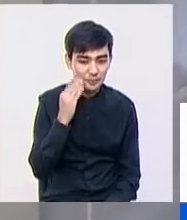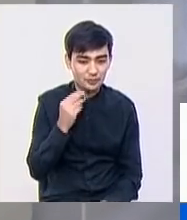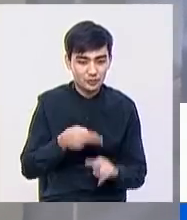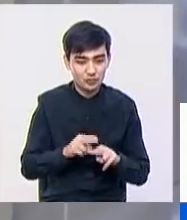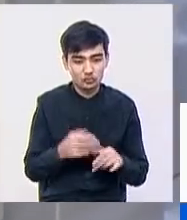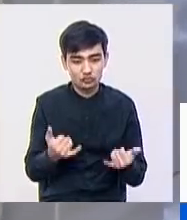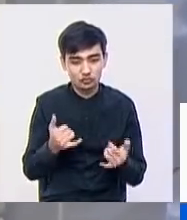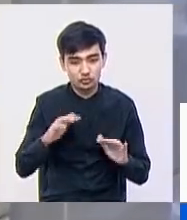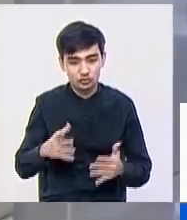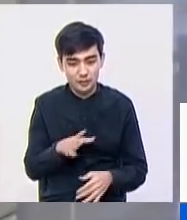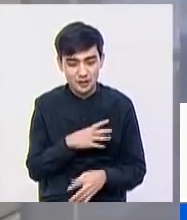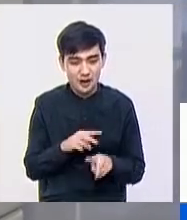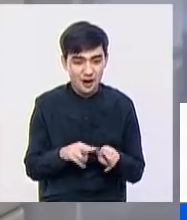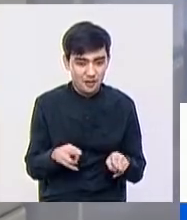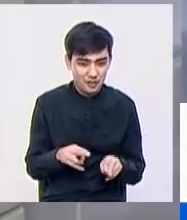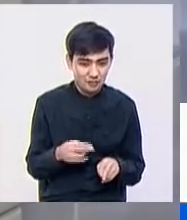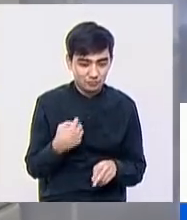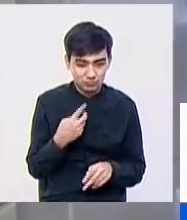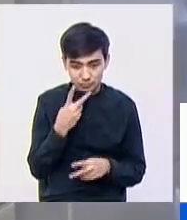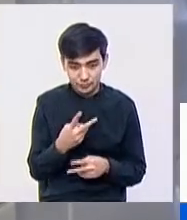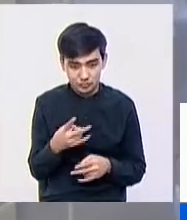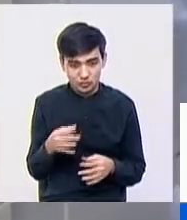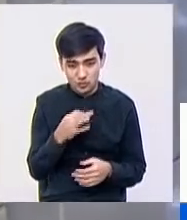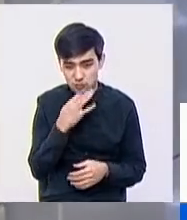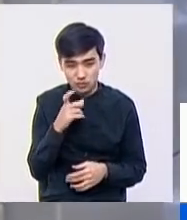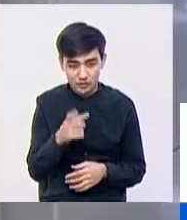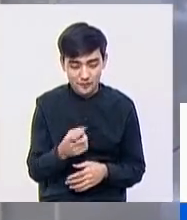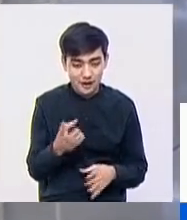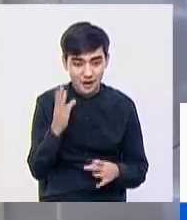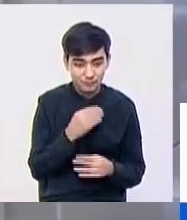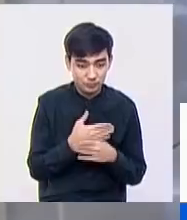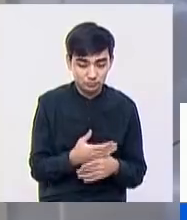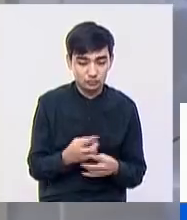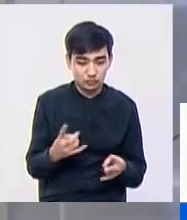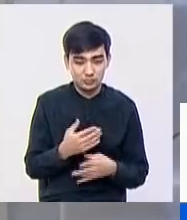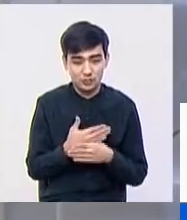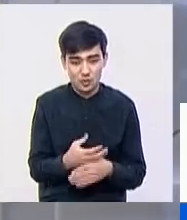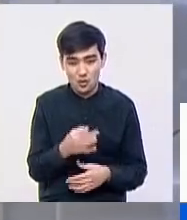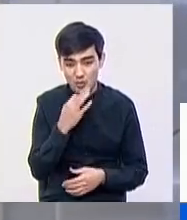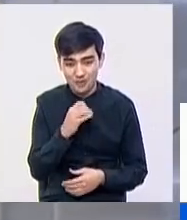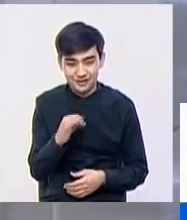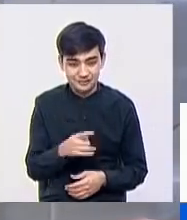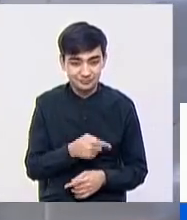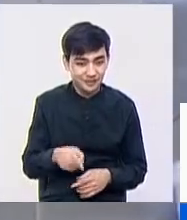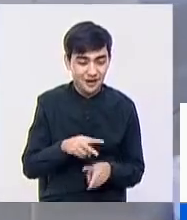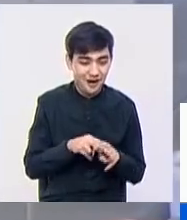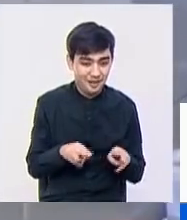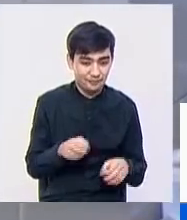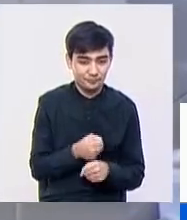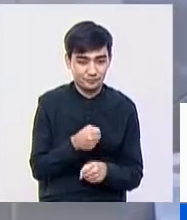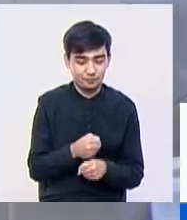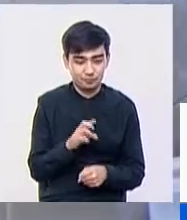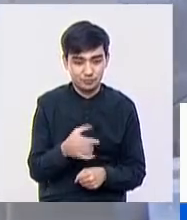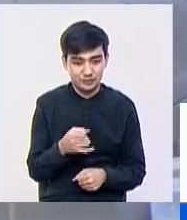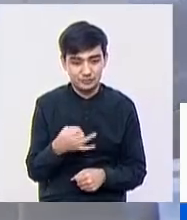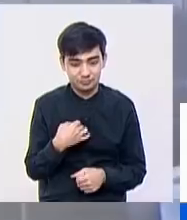сегодня происходит, не должно проходить мимо нас любого. И я думаю, что любой из нас поступал бы именно так,